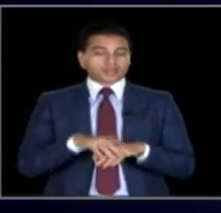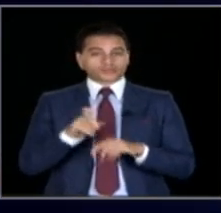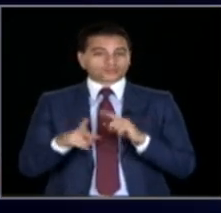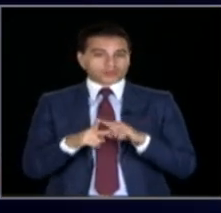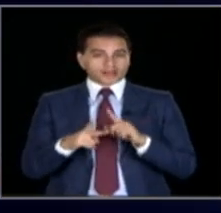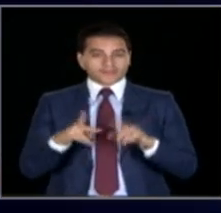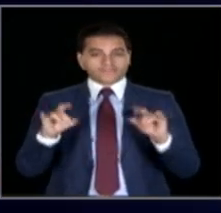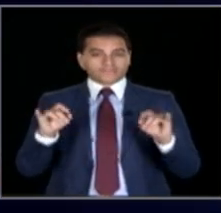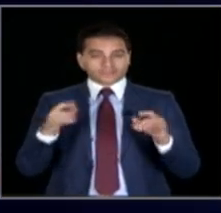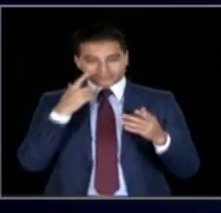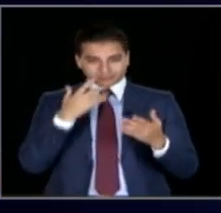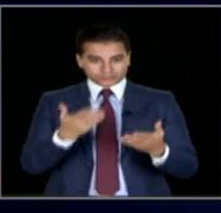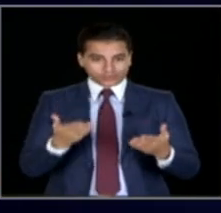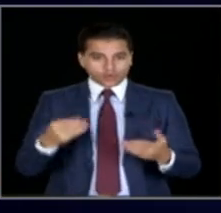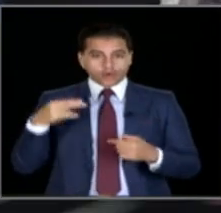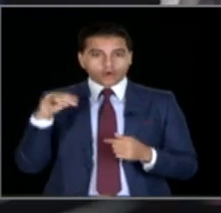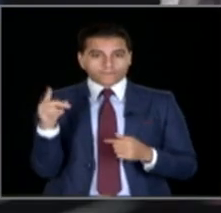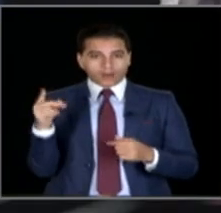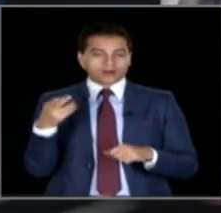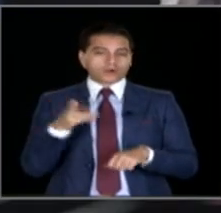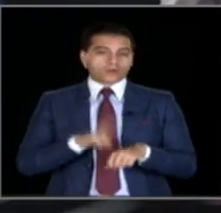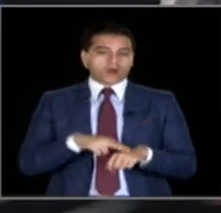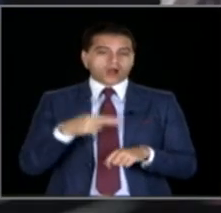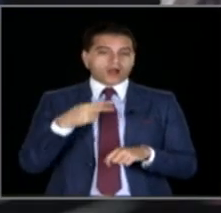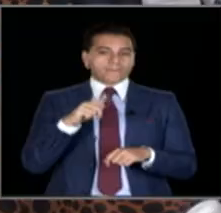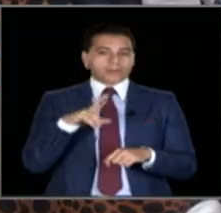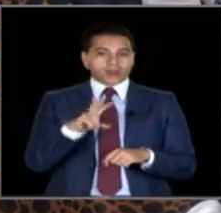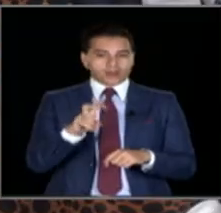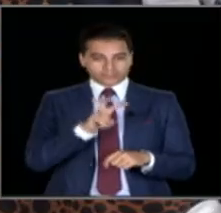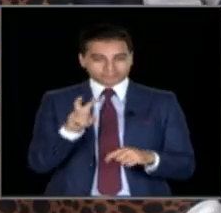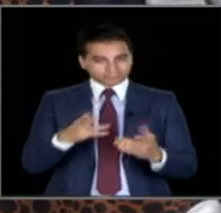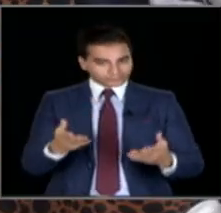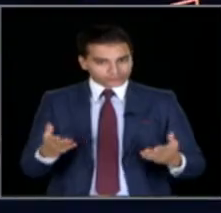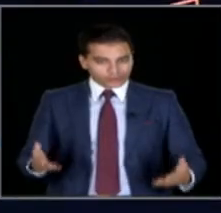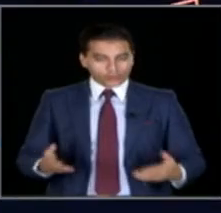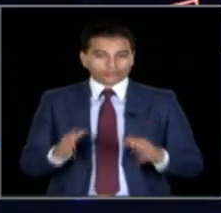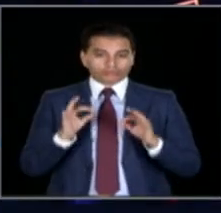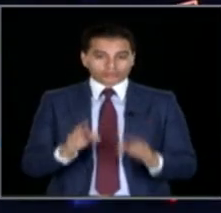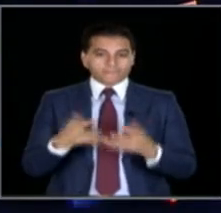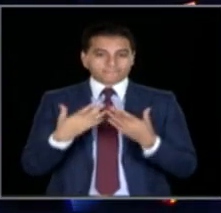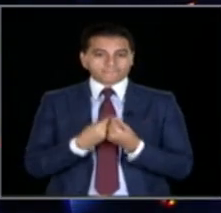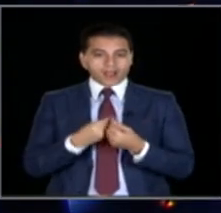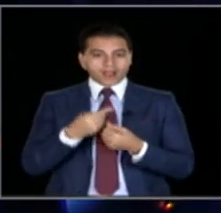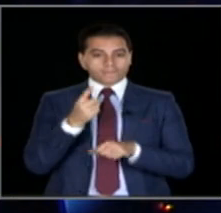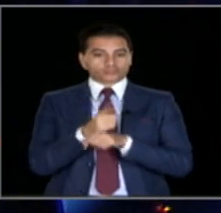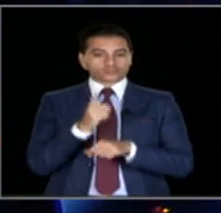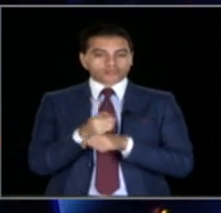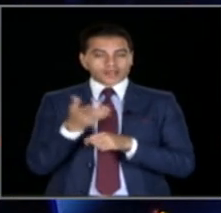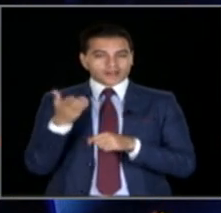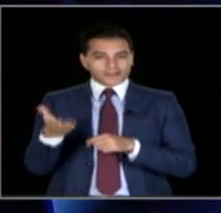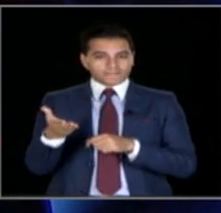سؤالين 50-50، عمر وعبد الله. عبد الله وعمر اتفضلوا. طبعا معانا المدير